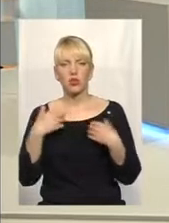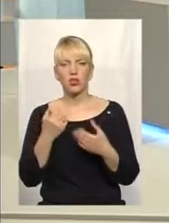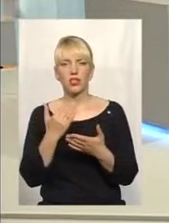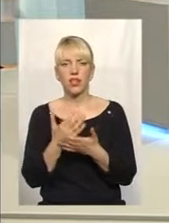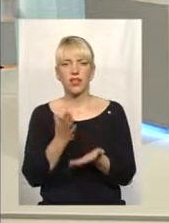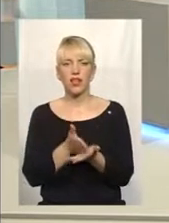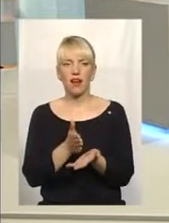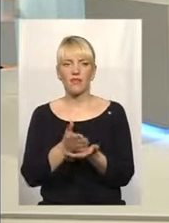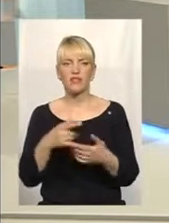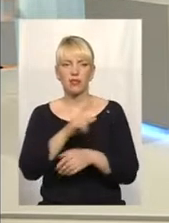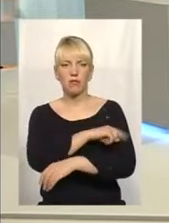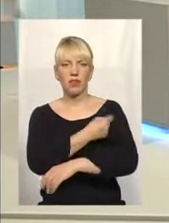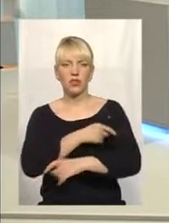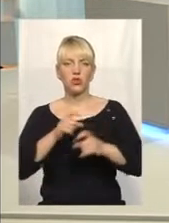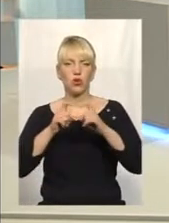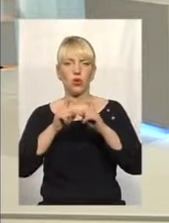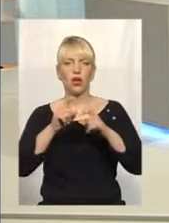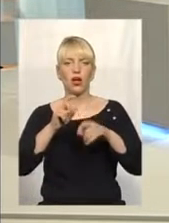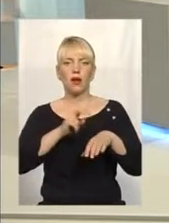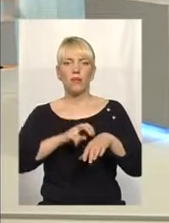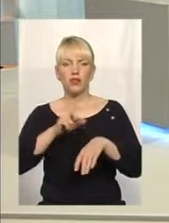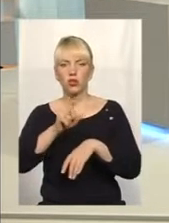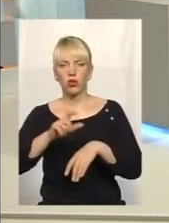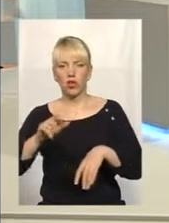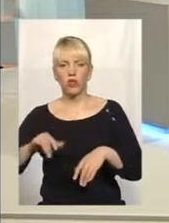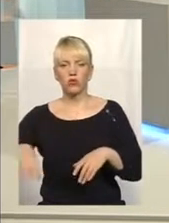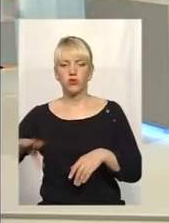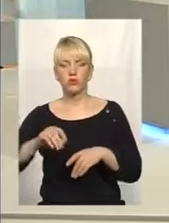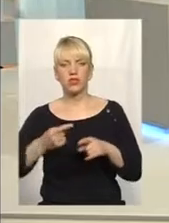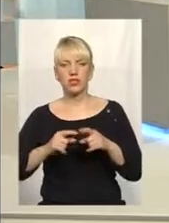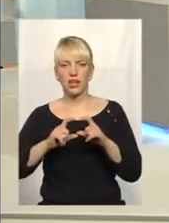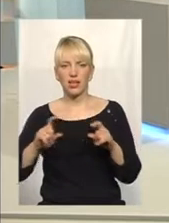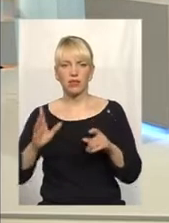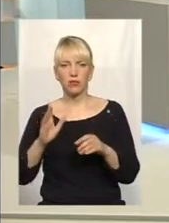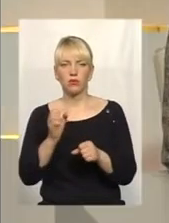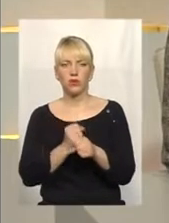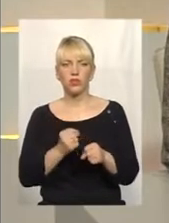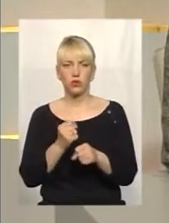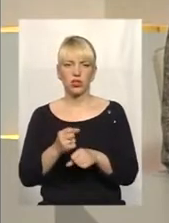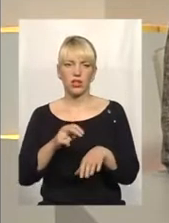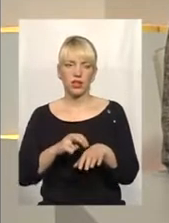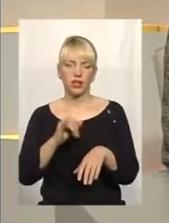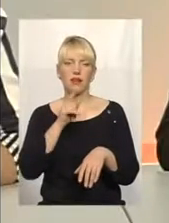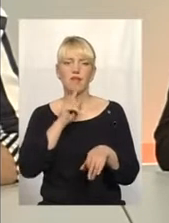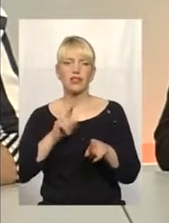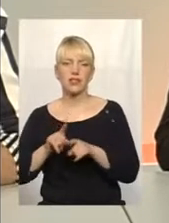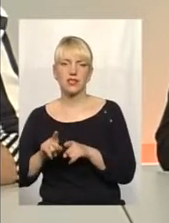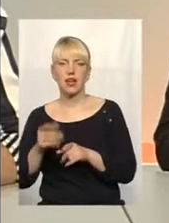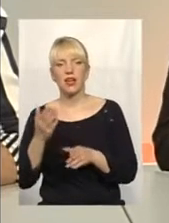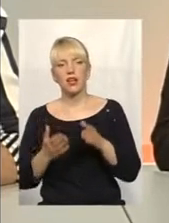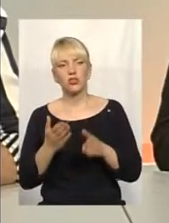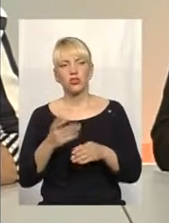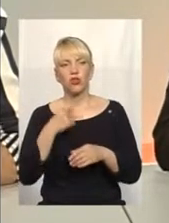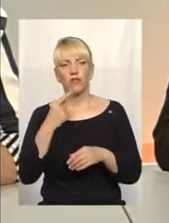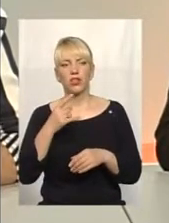медичного персоналу в закладі. Тому у всіх закладах працюватиме лікар, працює лікар та медсестра. Якщо говорити про ті заклади,